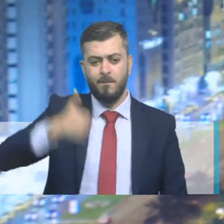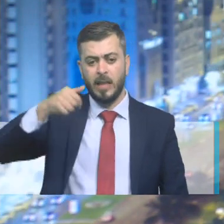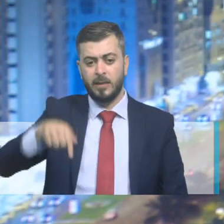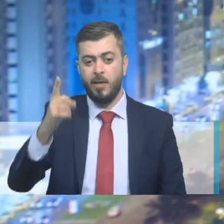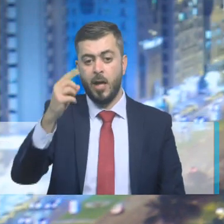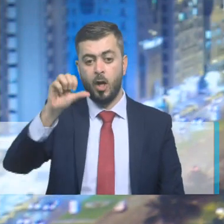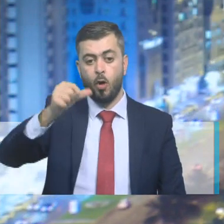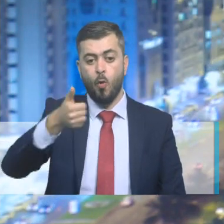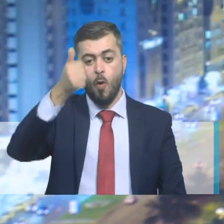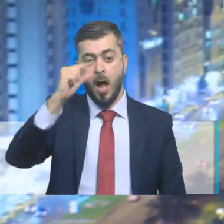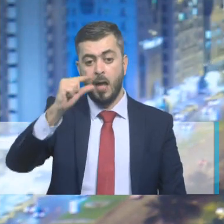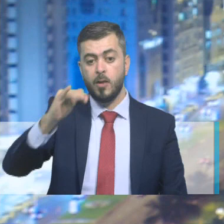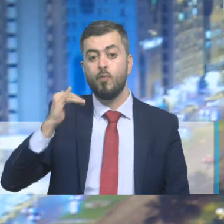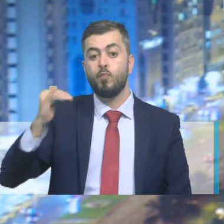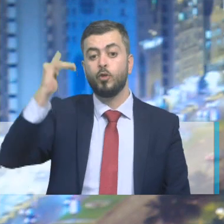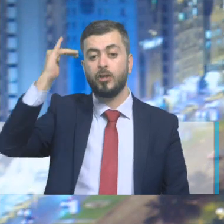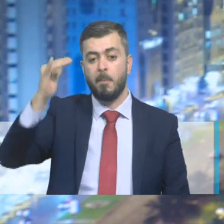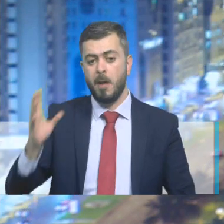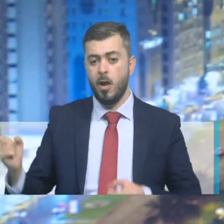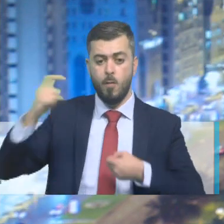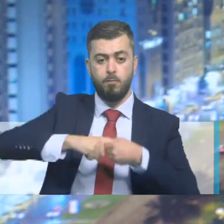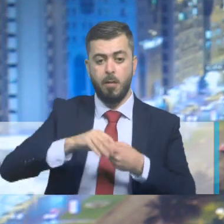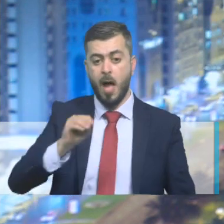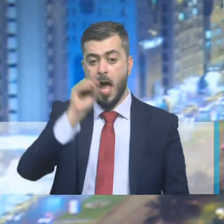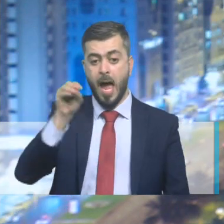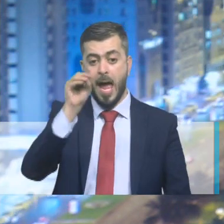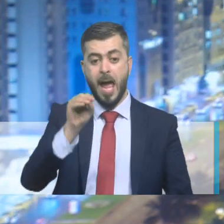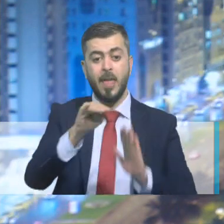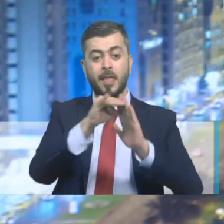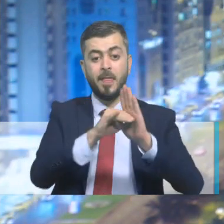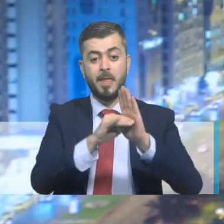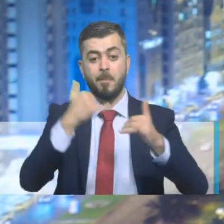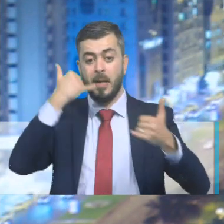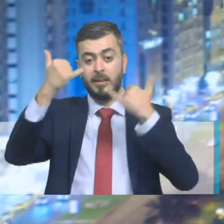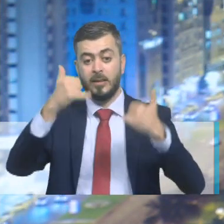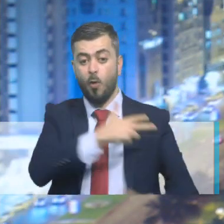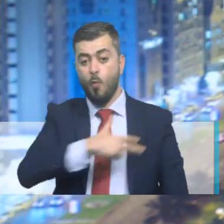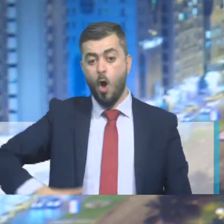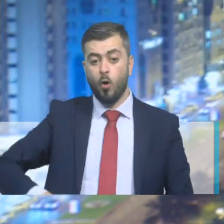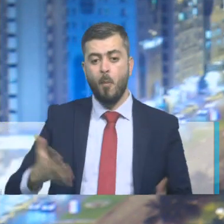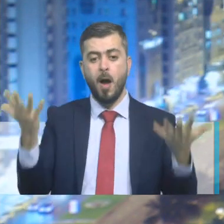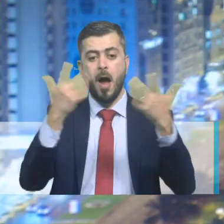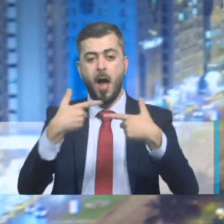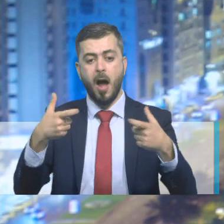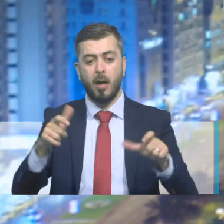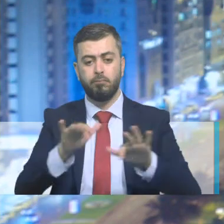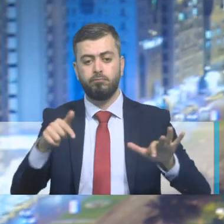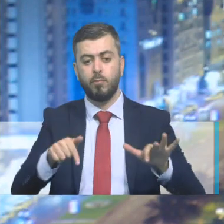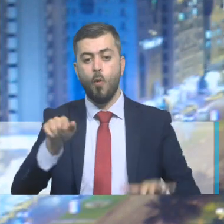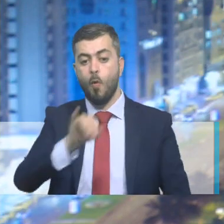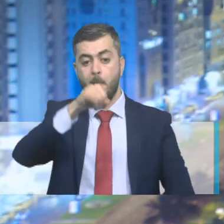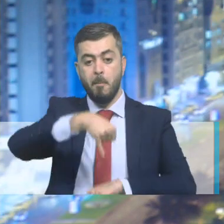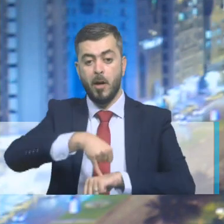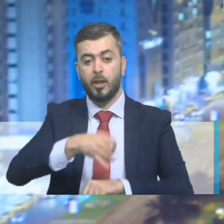الذي نظم بالتعاون مع هيئة تنظيم الاتصالات والحكومة الرقمية ومجالس شباب الشارقة